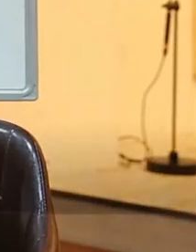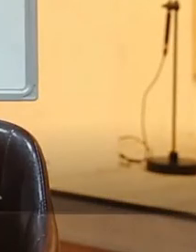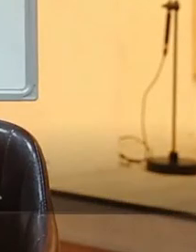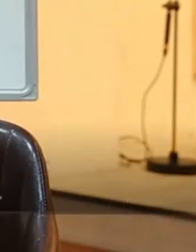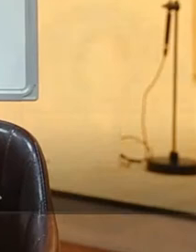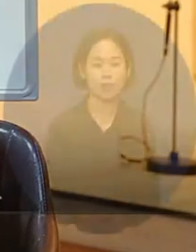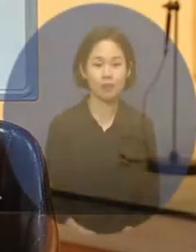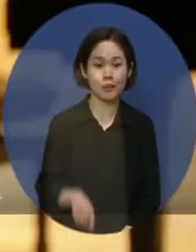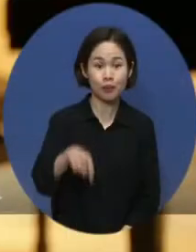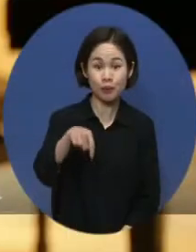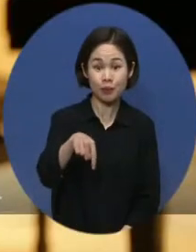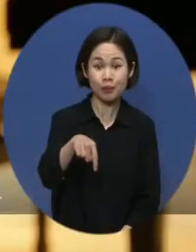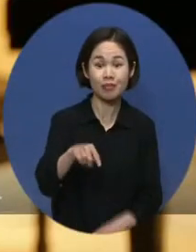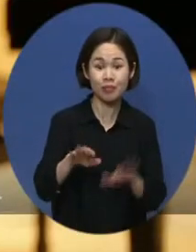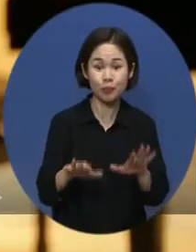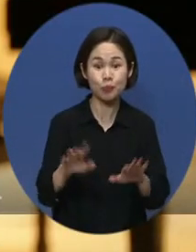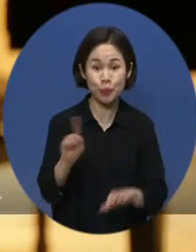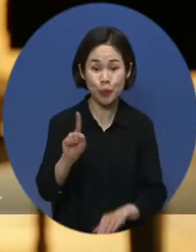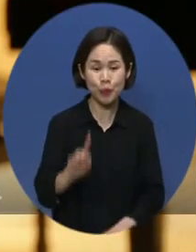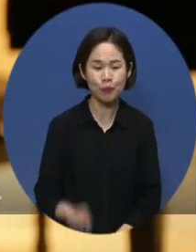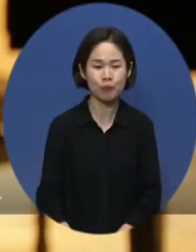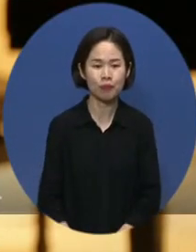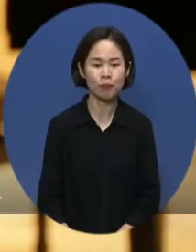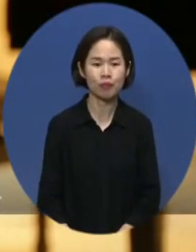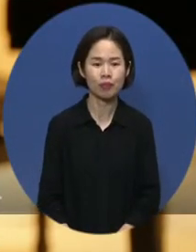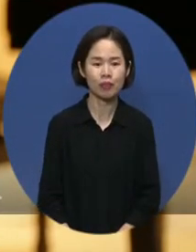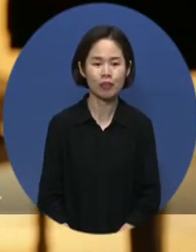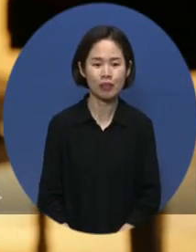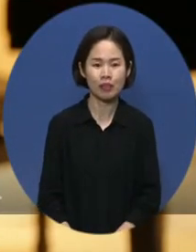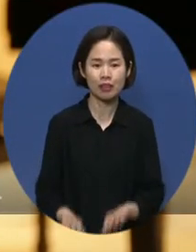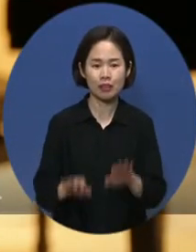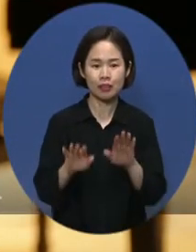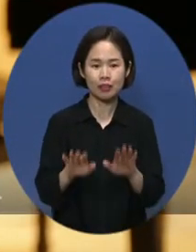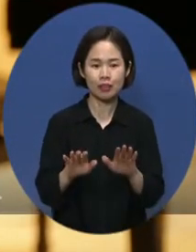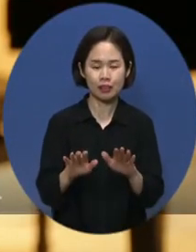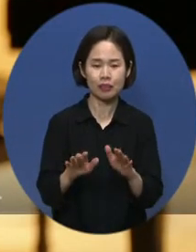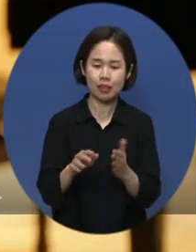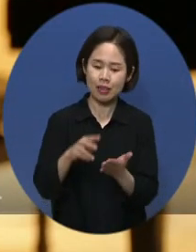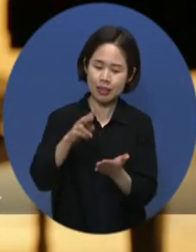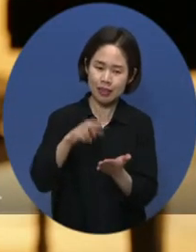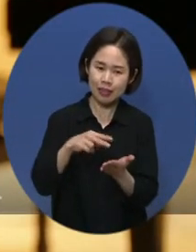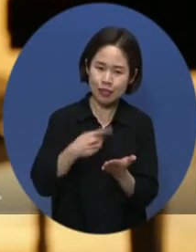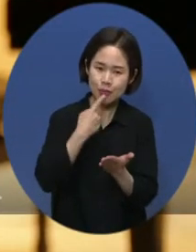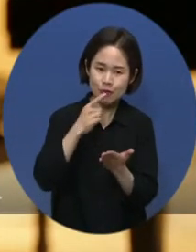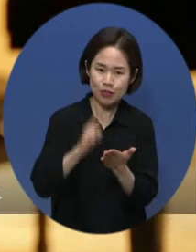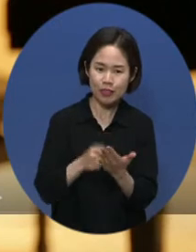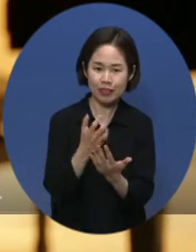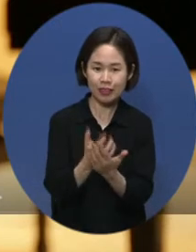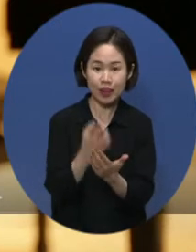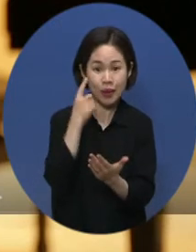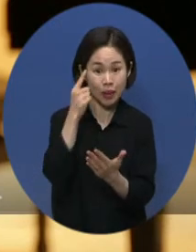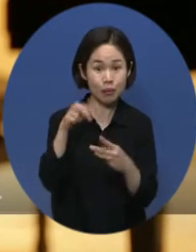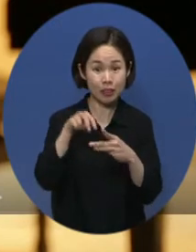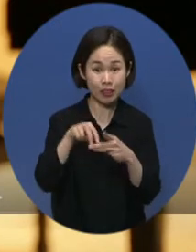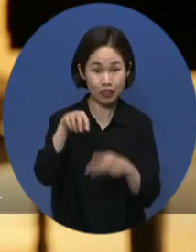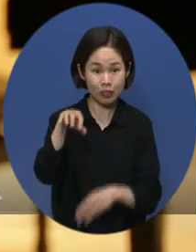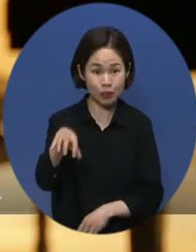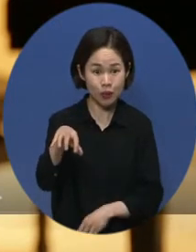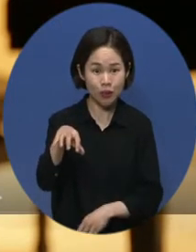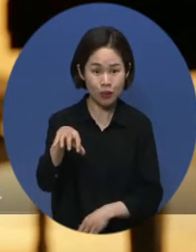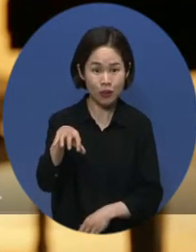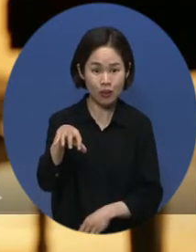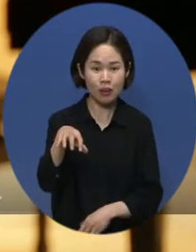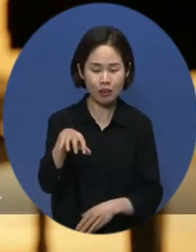여기는 어떤 곳인가요? 여기는 이제 우리 읽기 쉬운 자료 개발 센터에서 읽기 쉬운 자료를 제작하기 위해서 감수